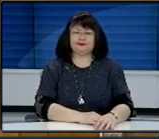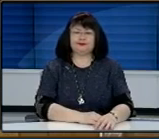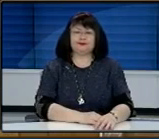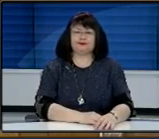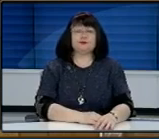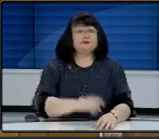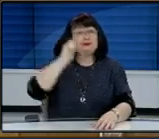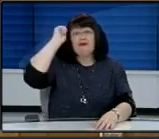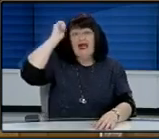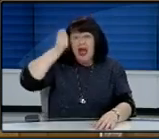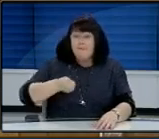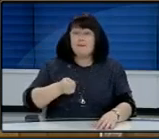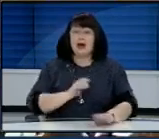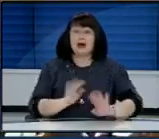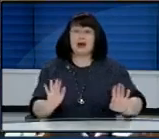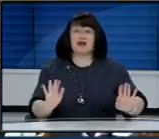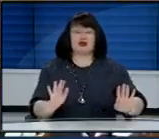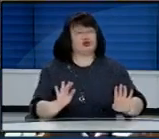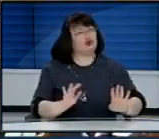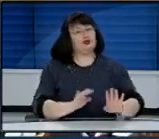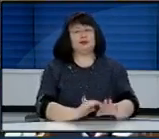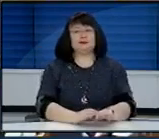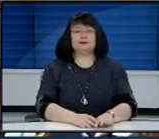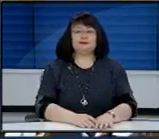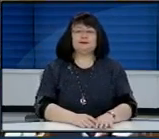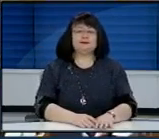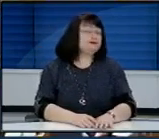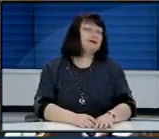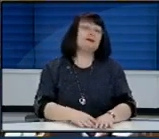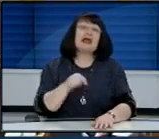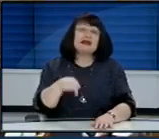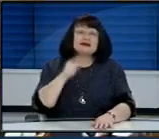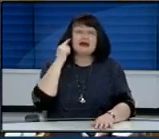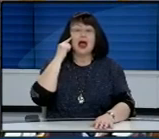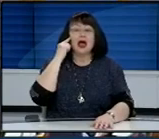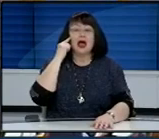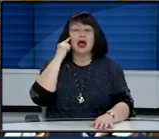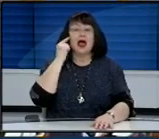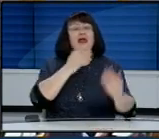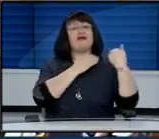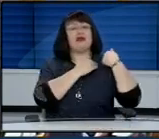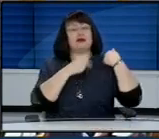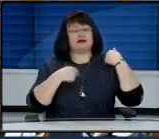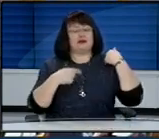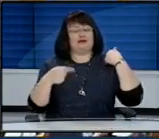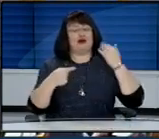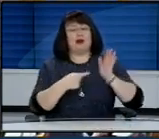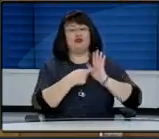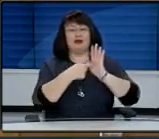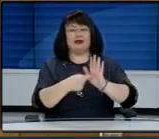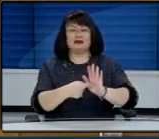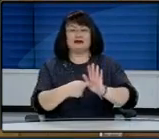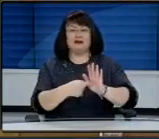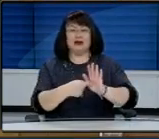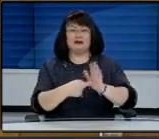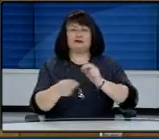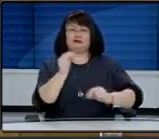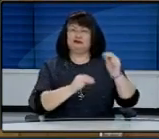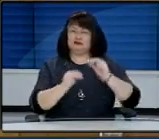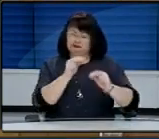Είναι απαράδεκτο όμως, κύριε Μητσοτάκη, να εκμεταλλεύεστε αυτή τη στάση ευθύνης που επέδειξε